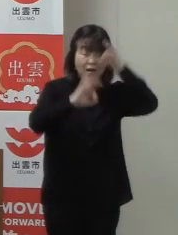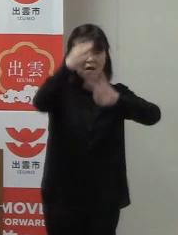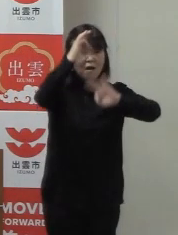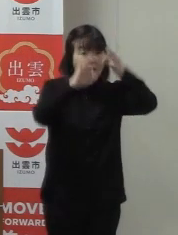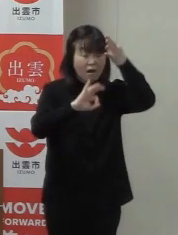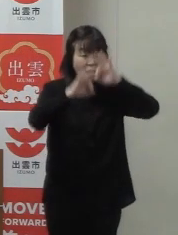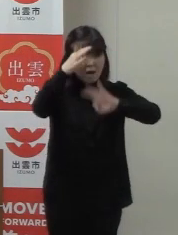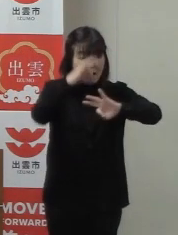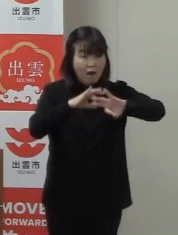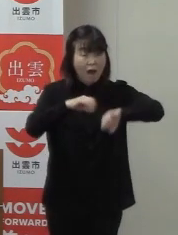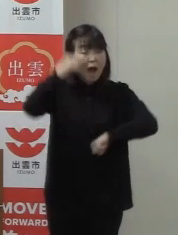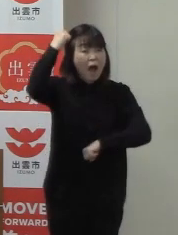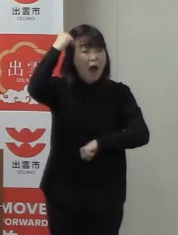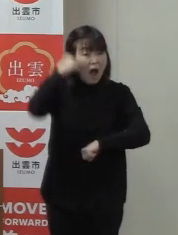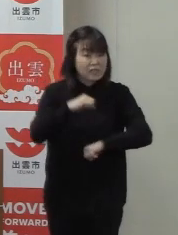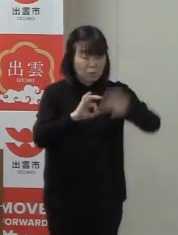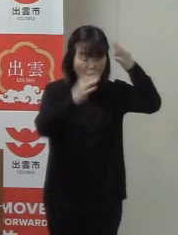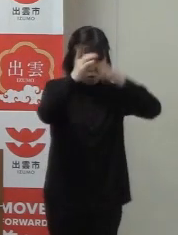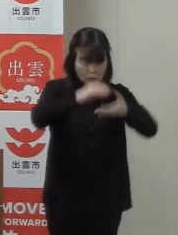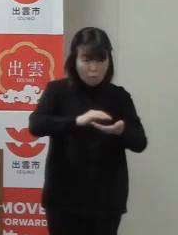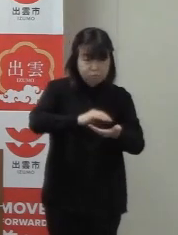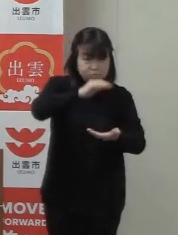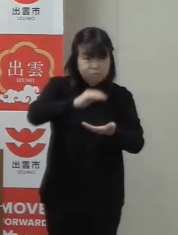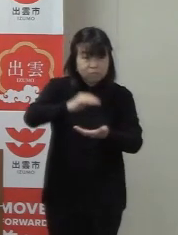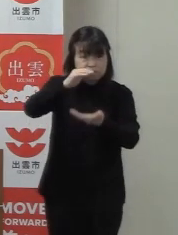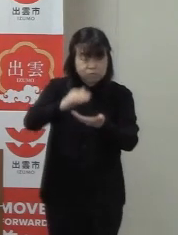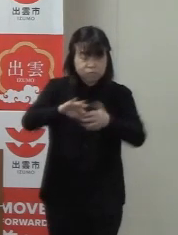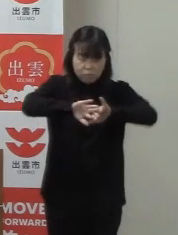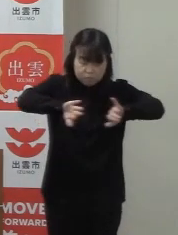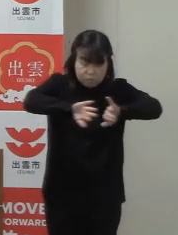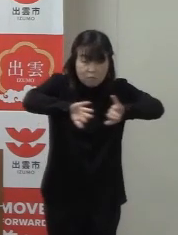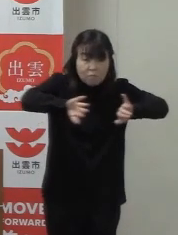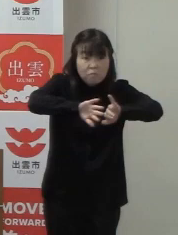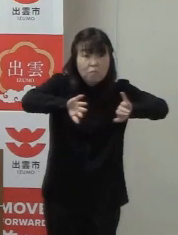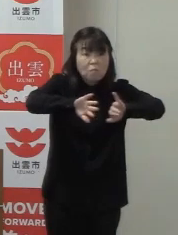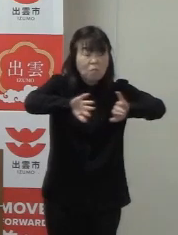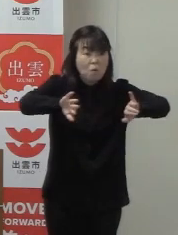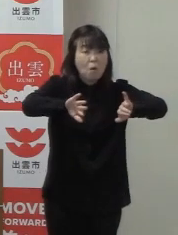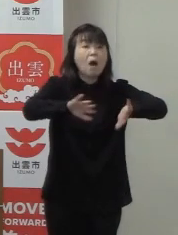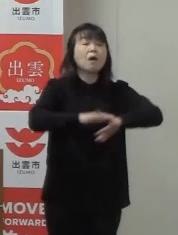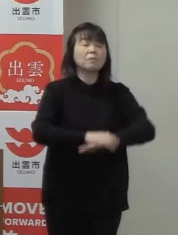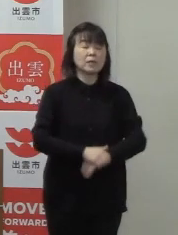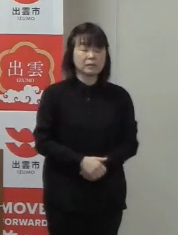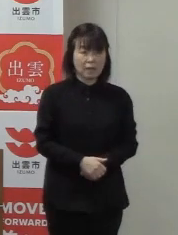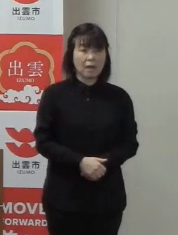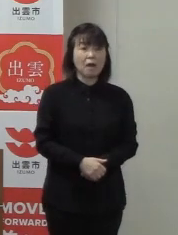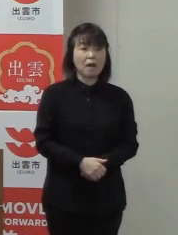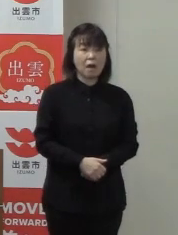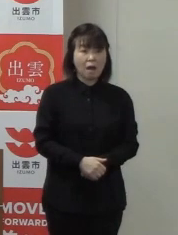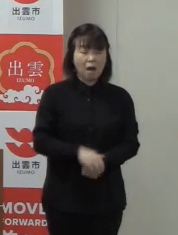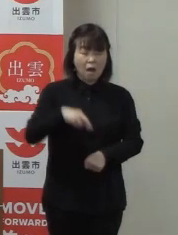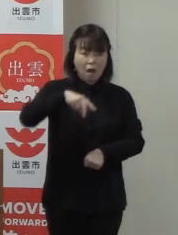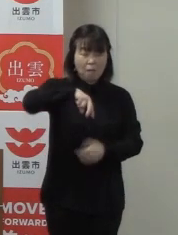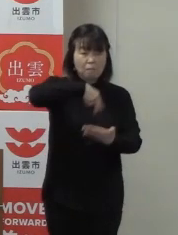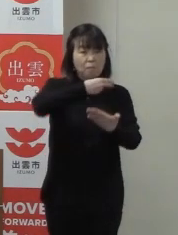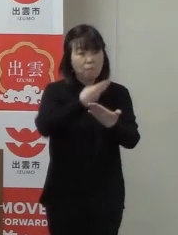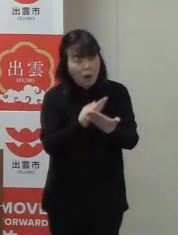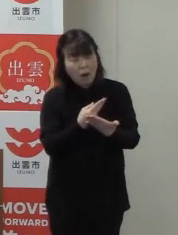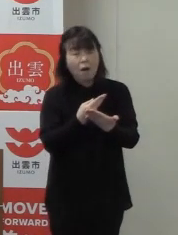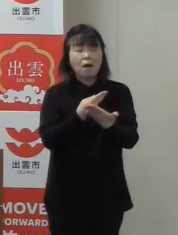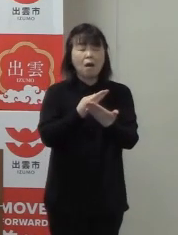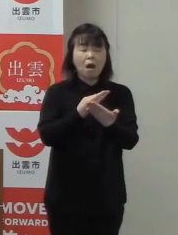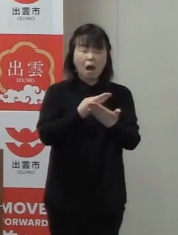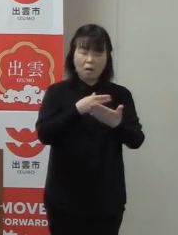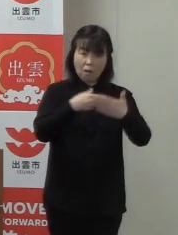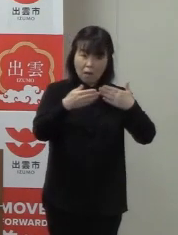雪対策なども行ったところでございます。転ばれたりとかですね、ことはあったかと思います